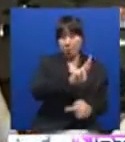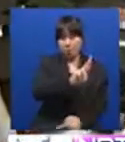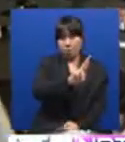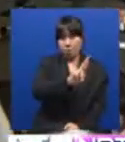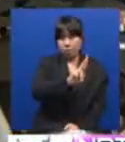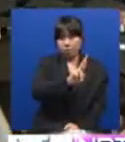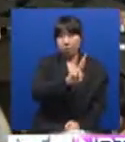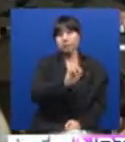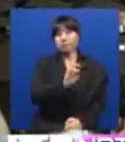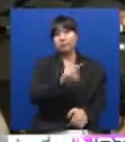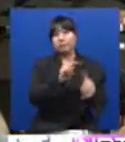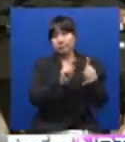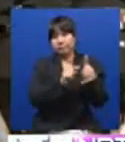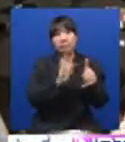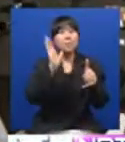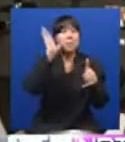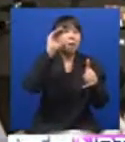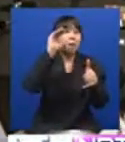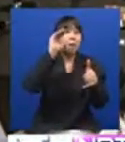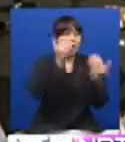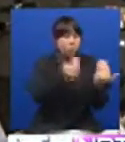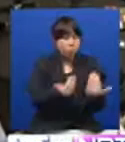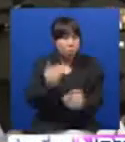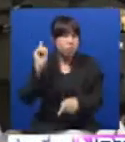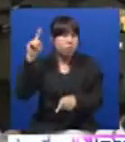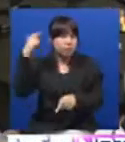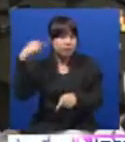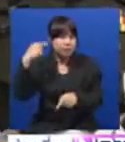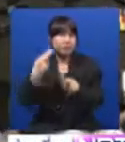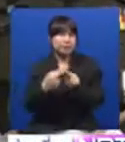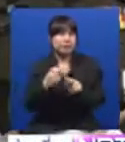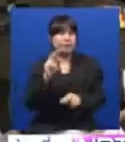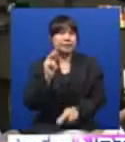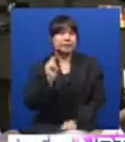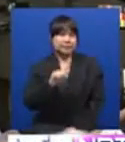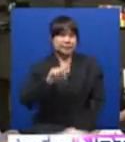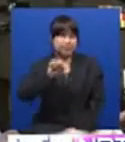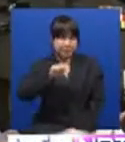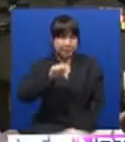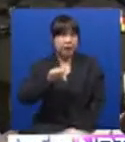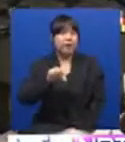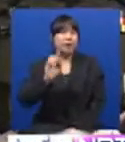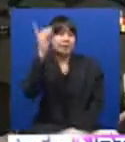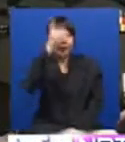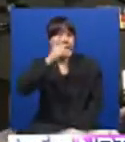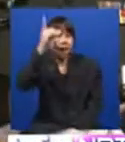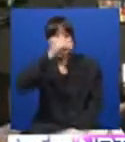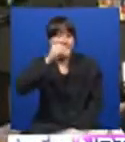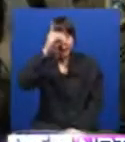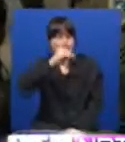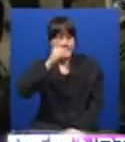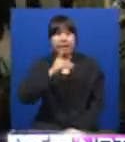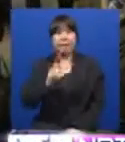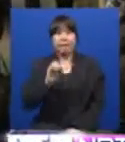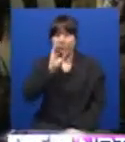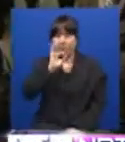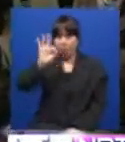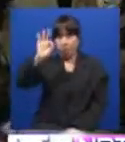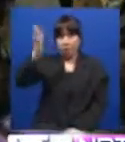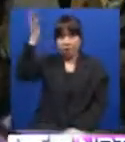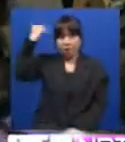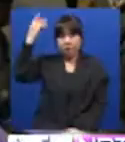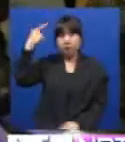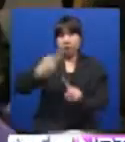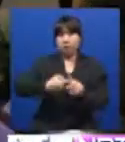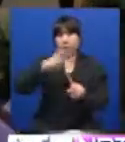จิตติเถรโรจน์บิดานางสาวถิ่นนิภากิตติขี่ระโนดหรือแก้มบุ๋มดารานักแสดงเข้าแจ้งความเมื่อ